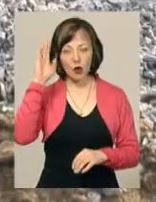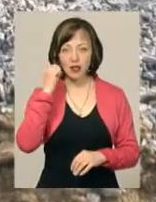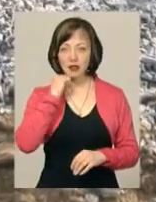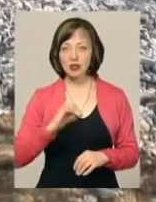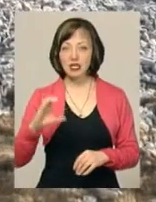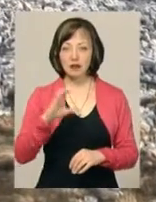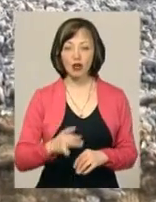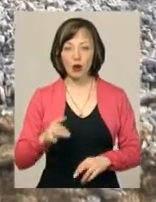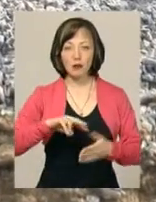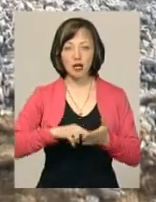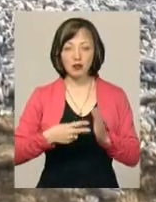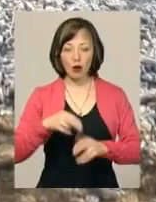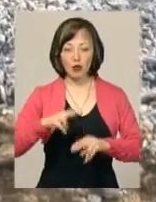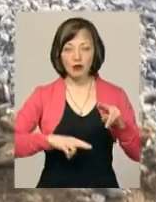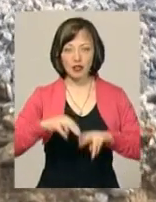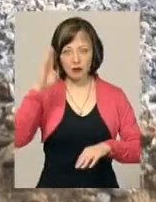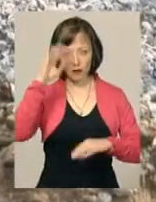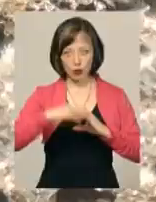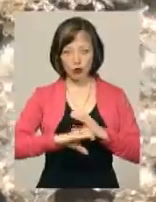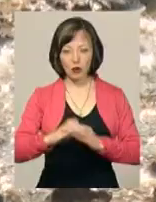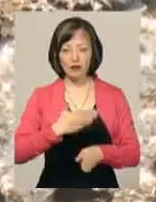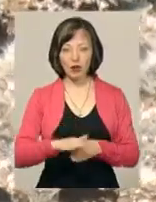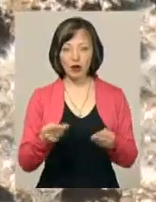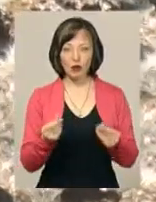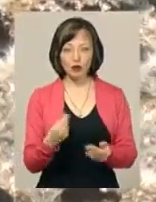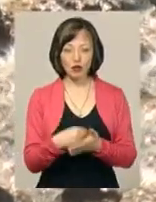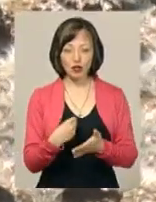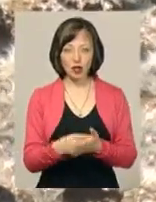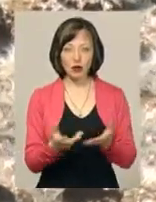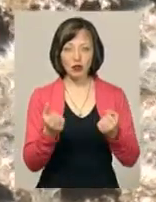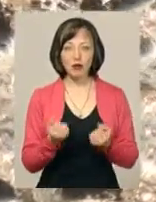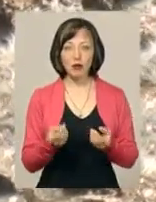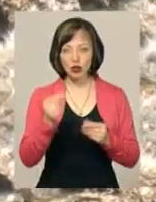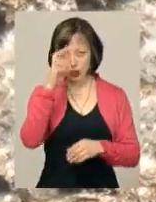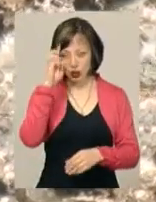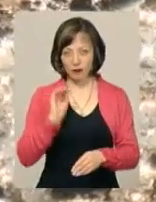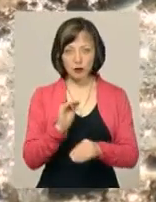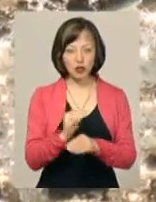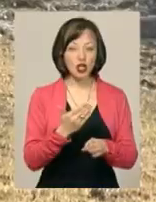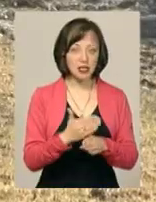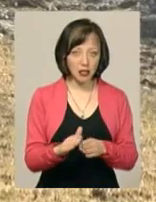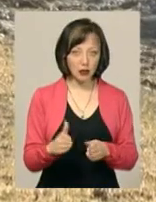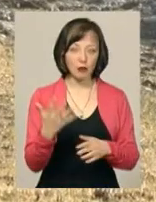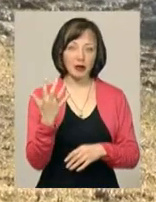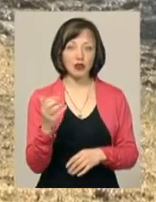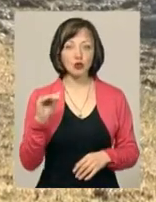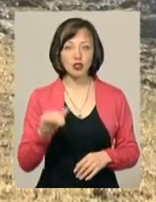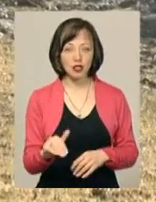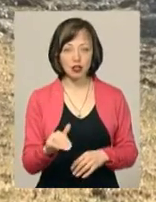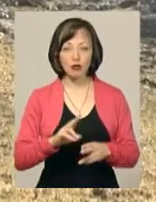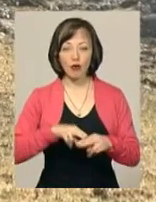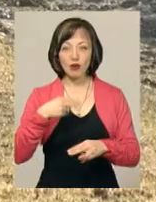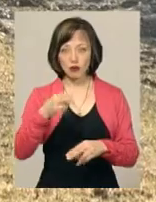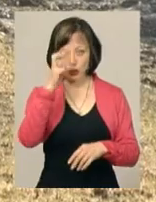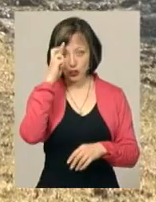передбачає будівництво водогону. Виділили гроші з бюджету селищної ради та отримали кошти державної субвенції. Частину з них, приблизно 500 тисяч гривень,